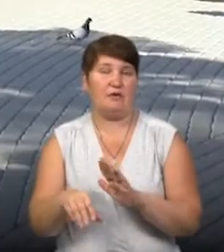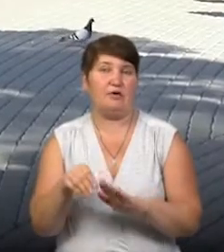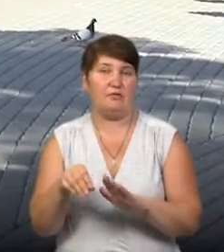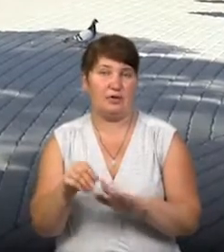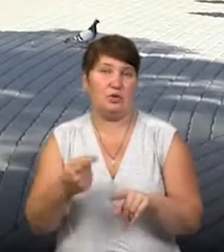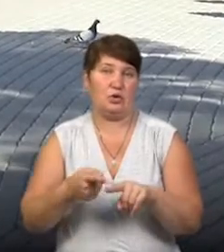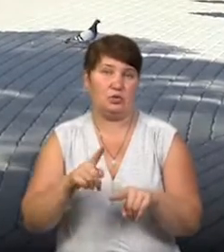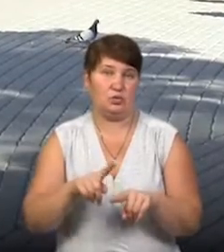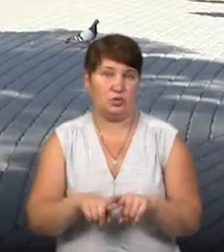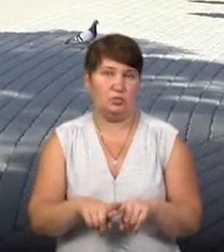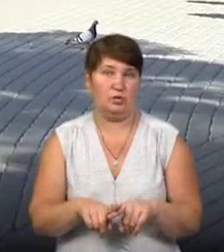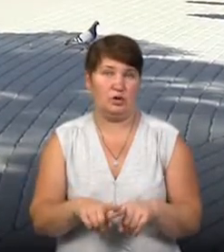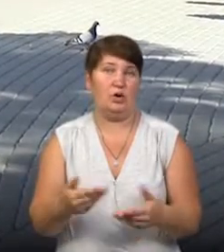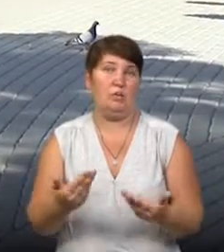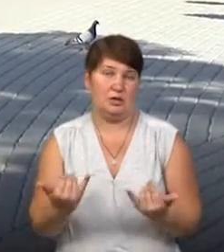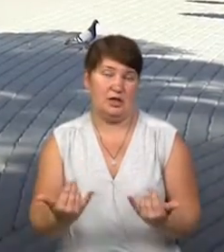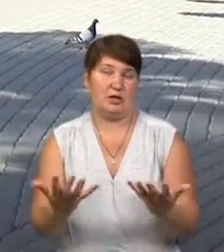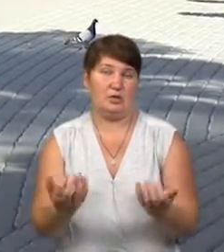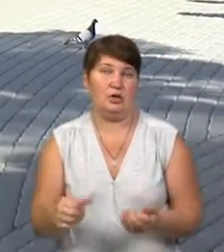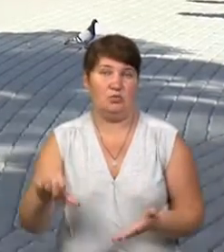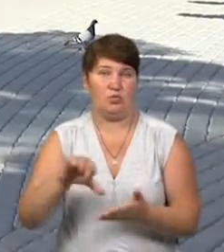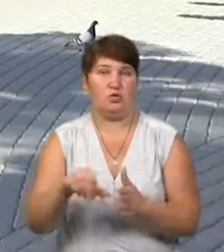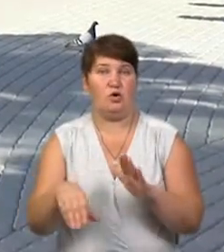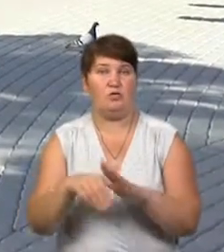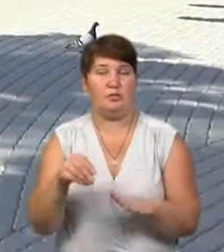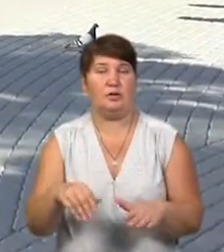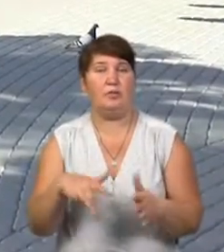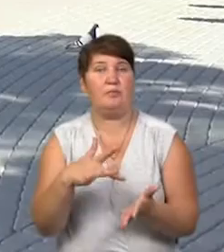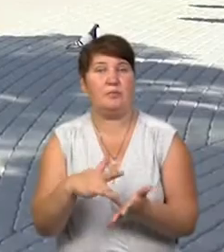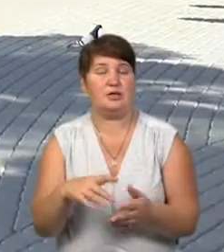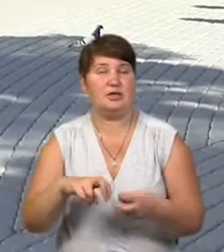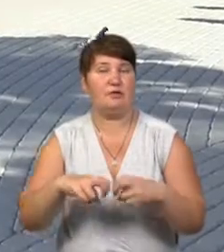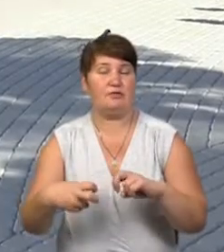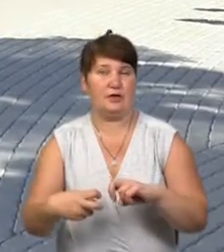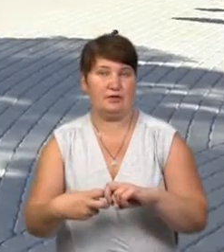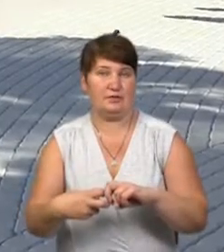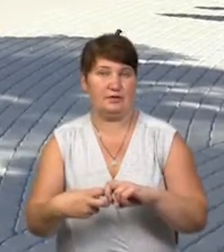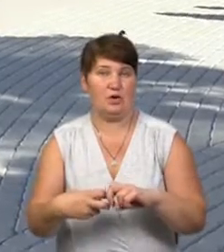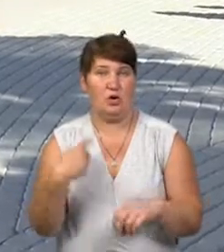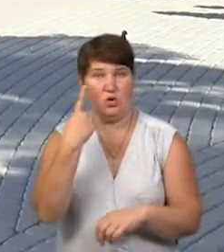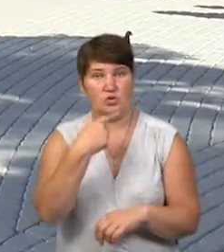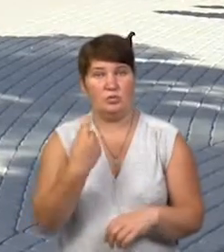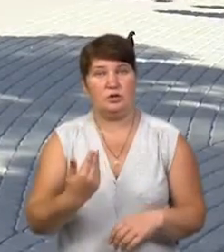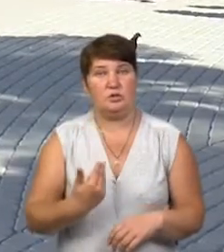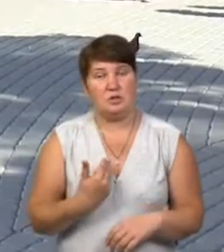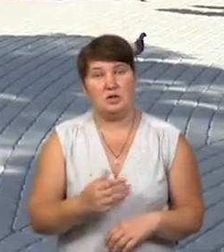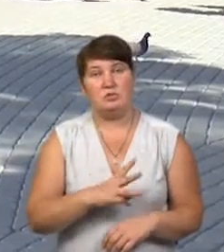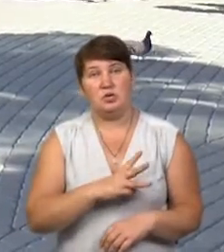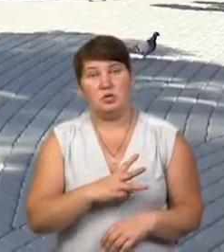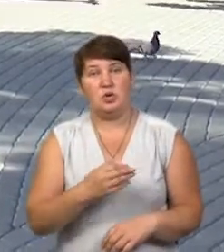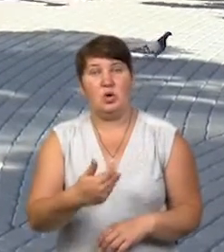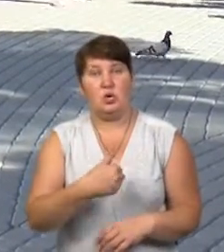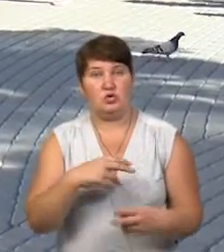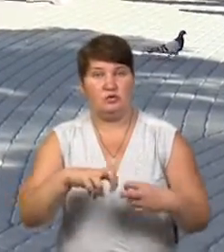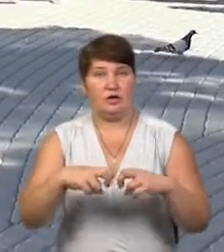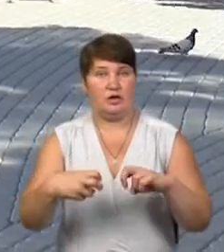якби логічно, що ми зараз беремо участь у виборах в місті Івано-Франківськ. Особисто мене спонукає те, що я хочу у Франківську